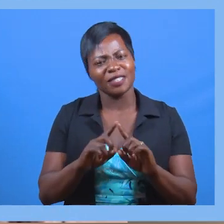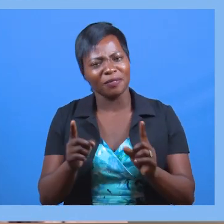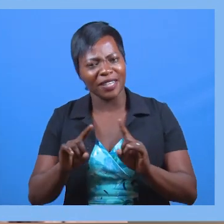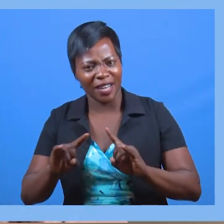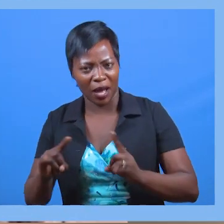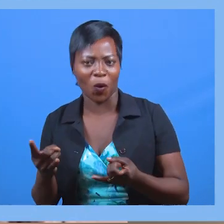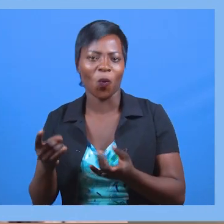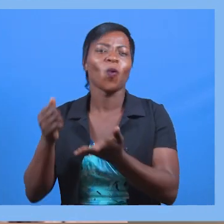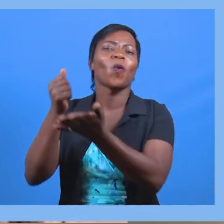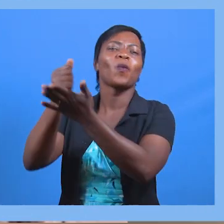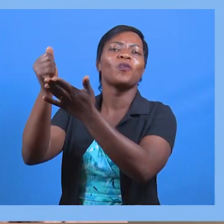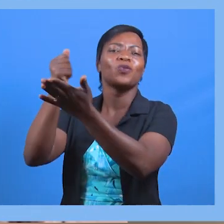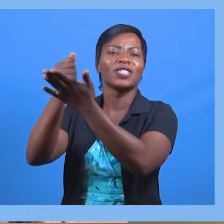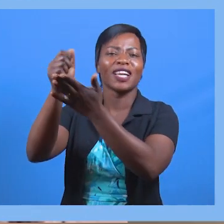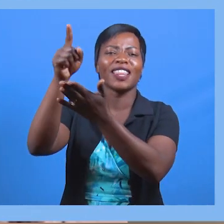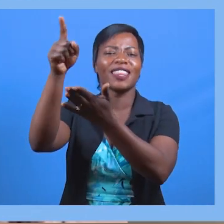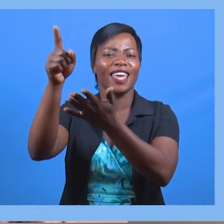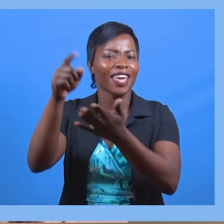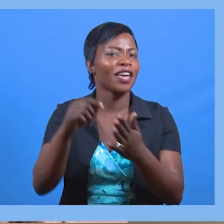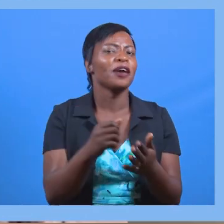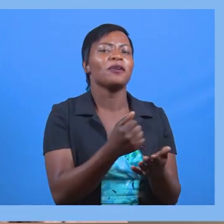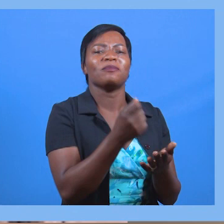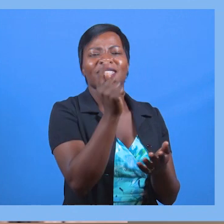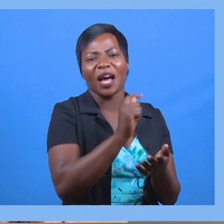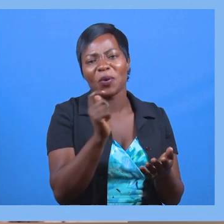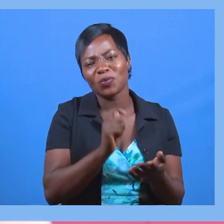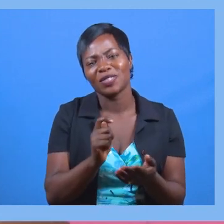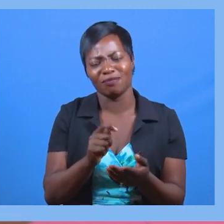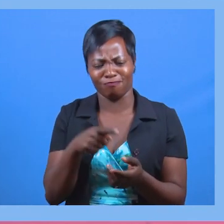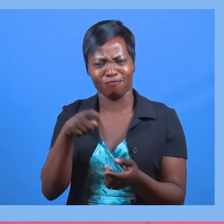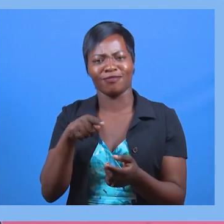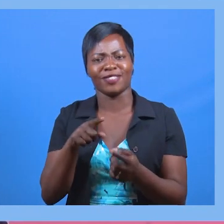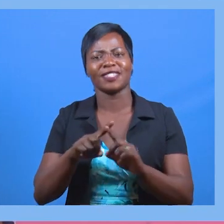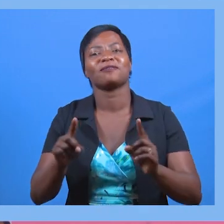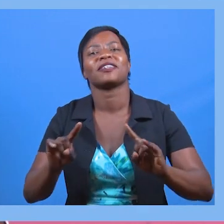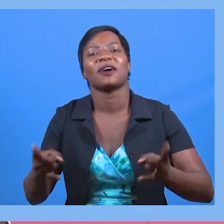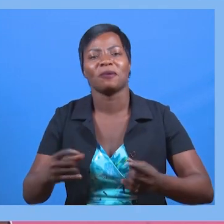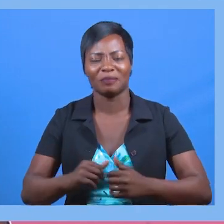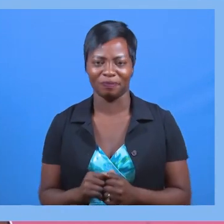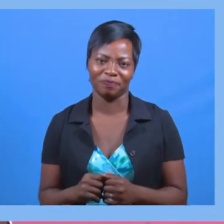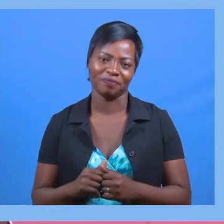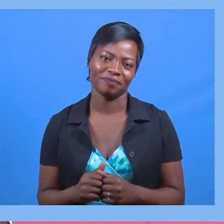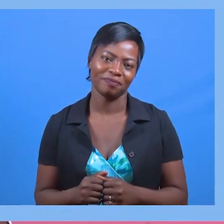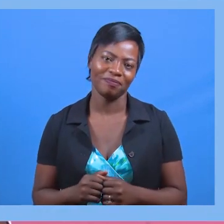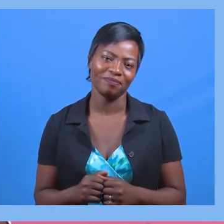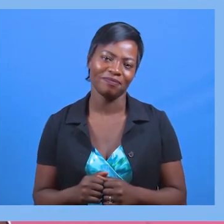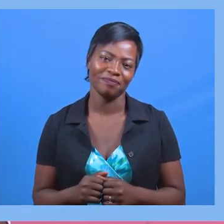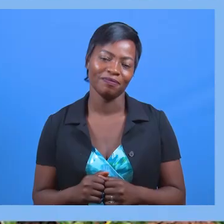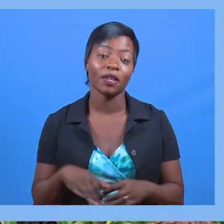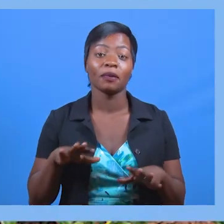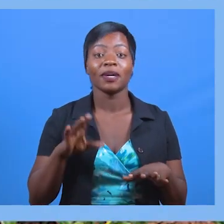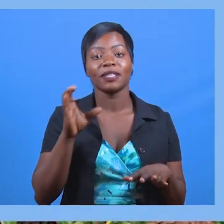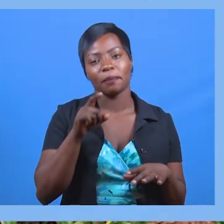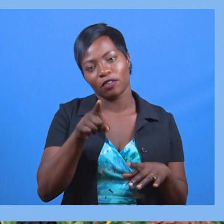nedura rekuHarare, rekubhuruwayo, rekupi ndeupi? Mai Chisamba, musiyano uri